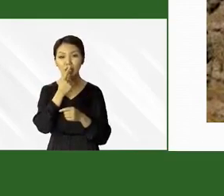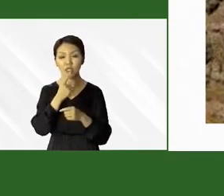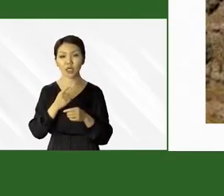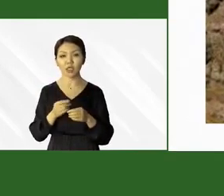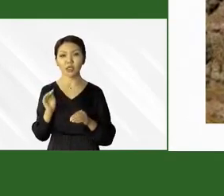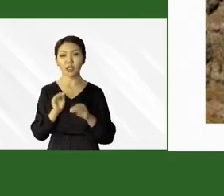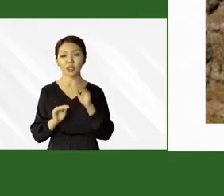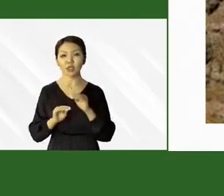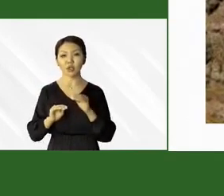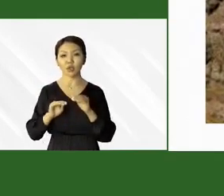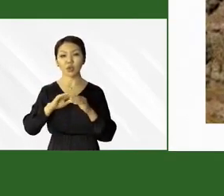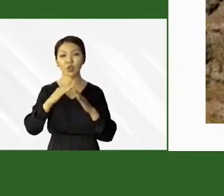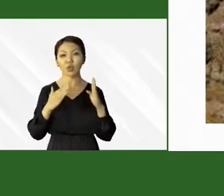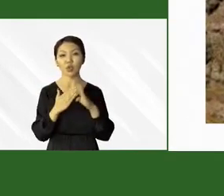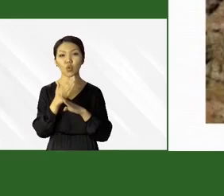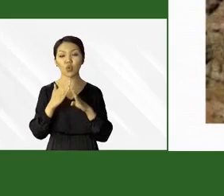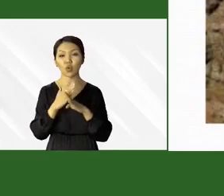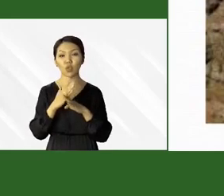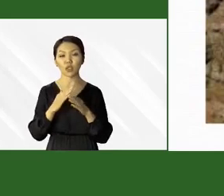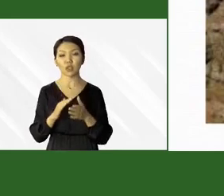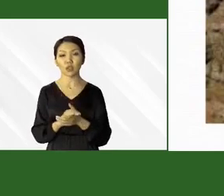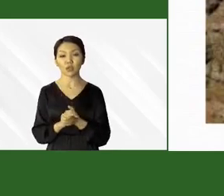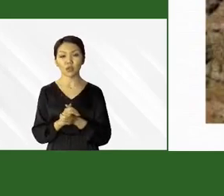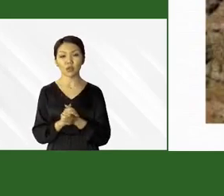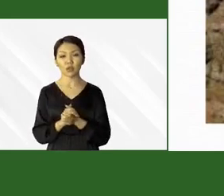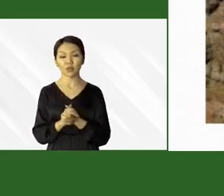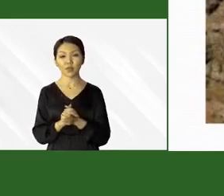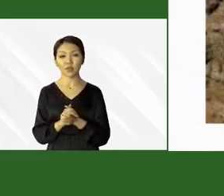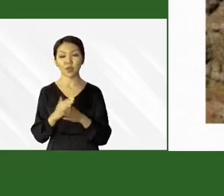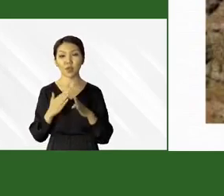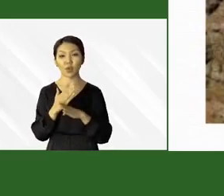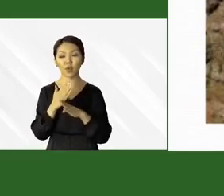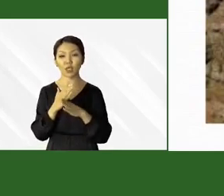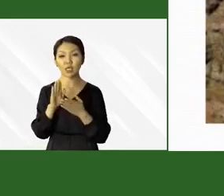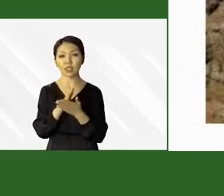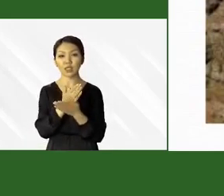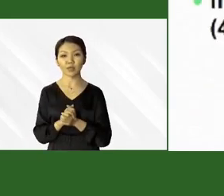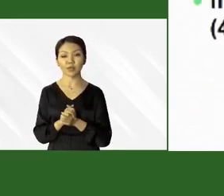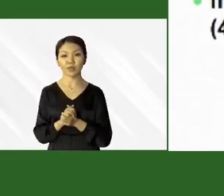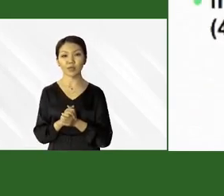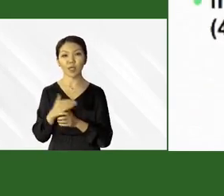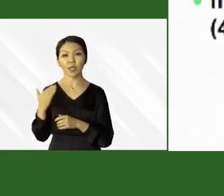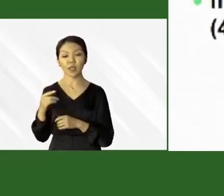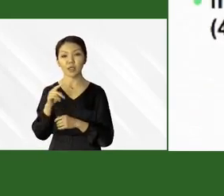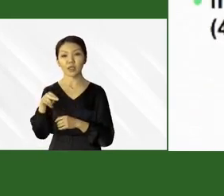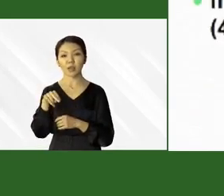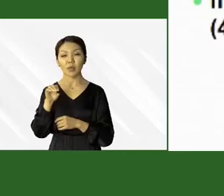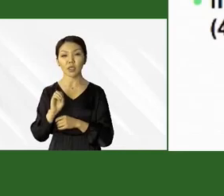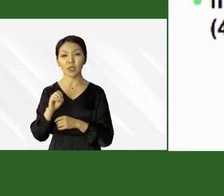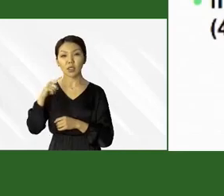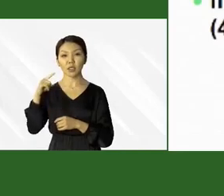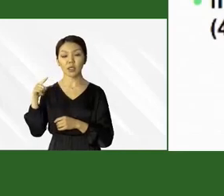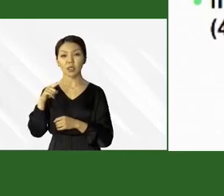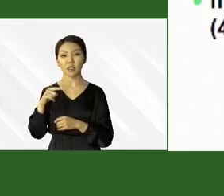узел. Склоны, обращенные к долине, расчленены глубокими ущельями. На западе от